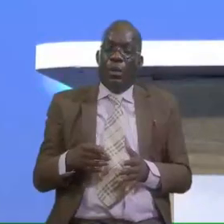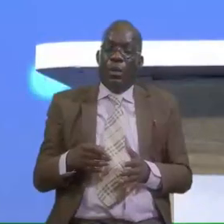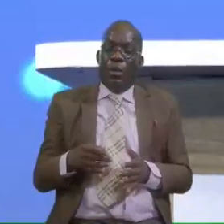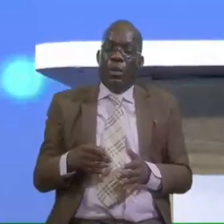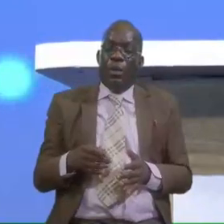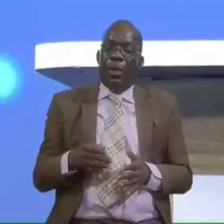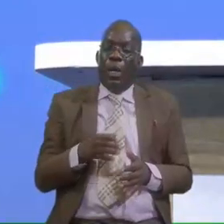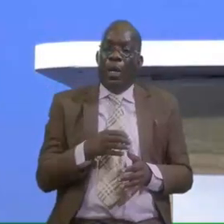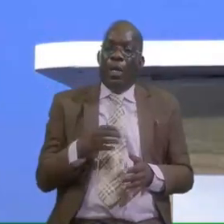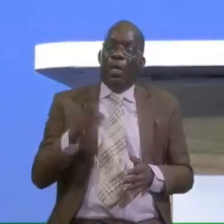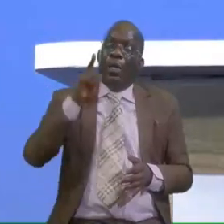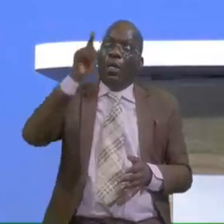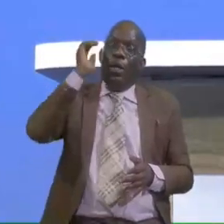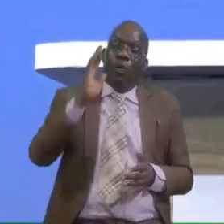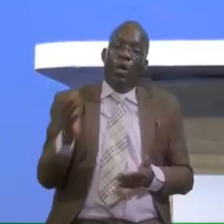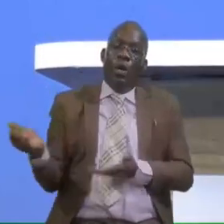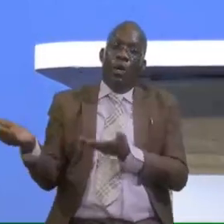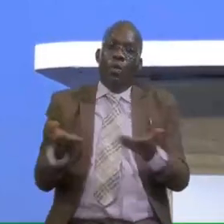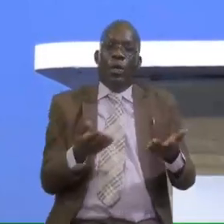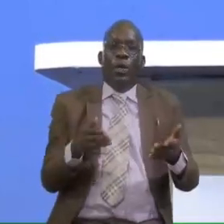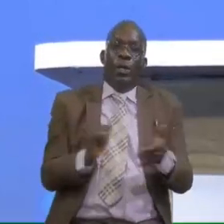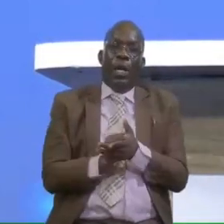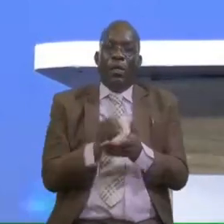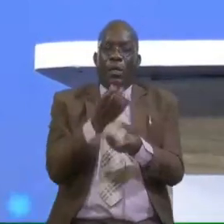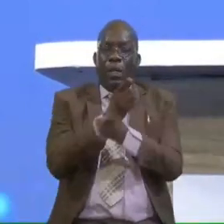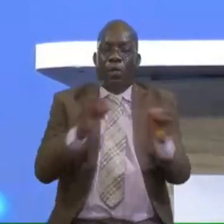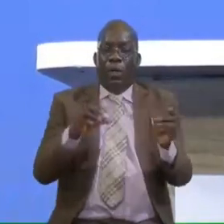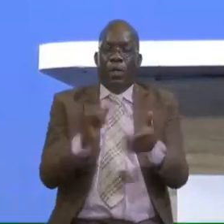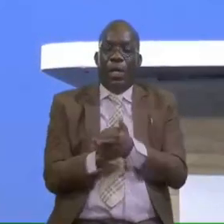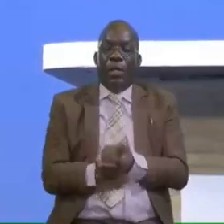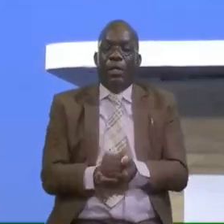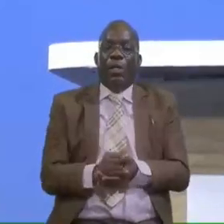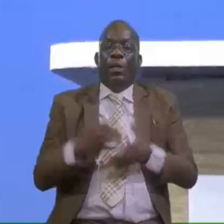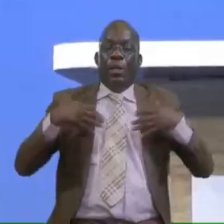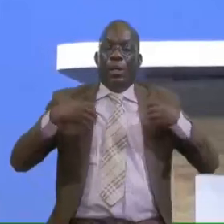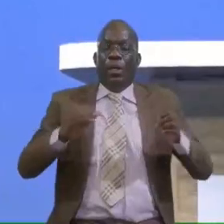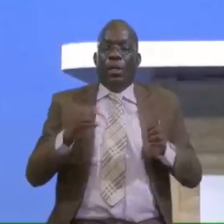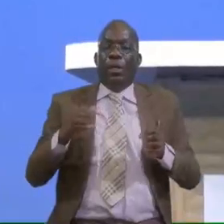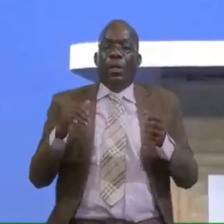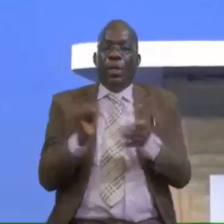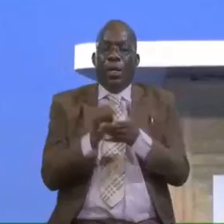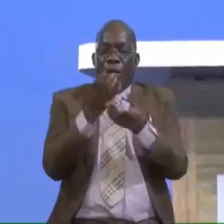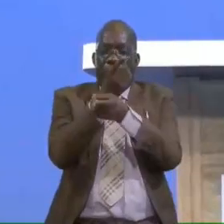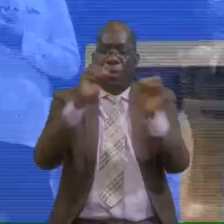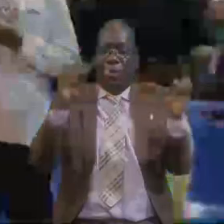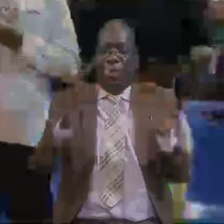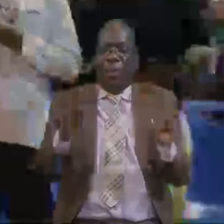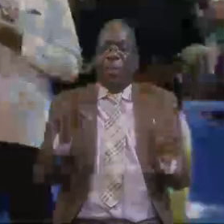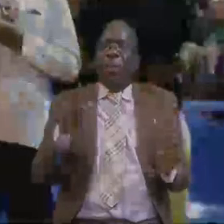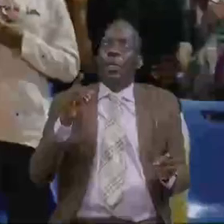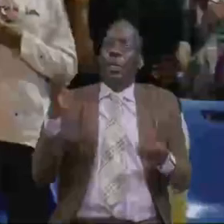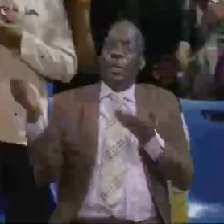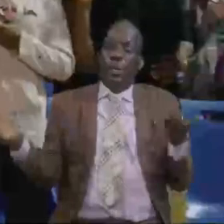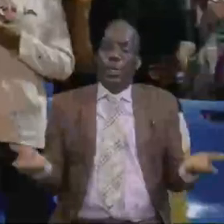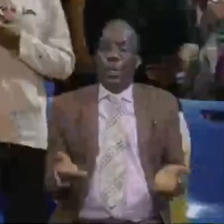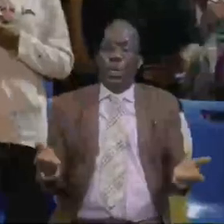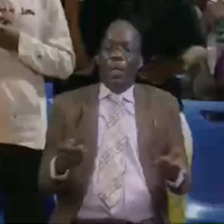il apportera cette intervention, cette guérison, cette délivrance ce